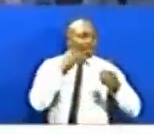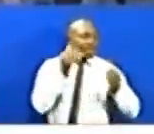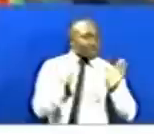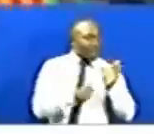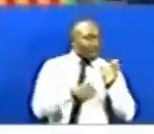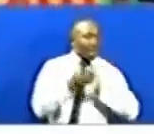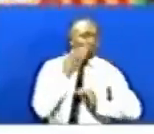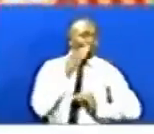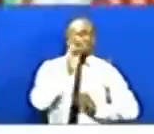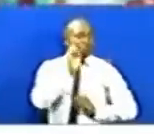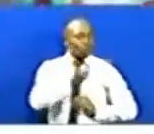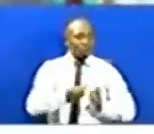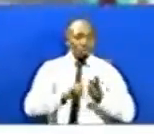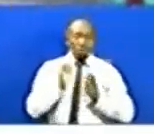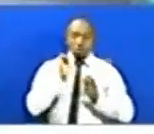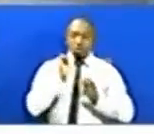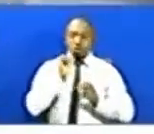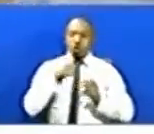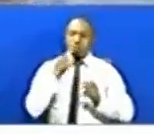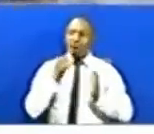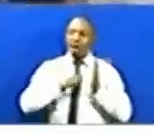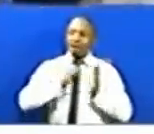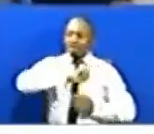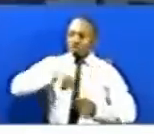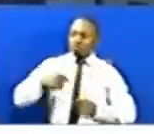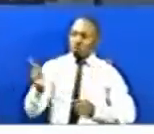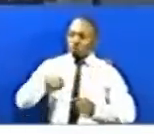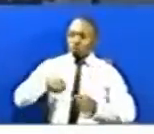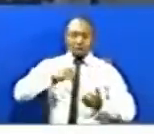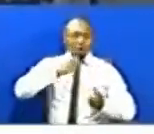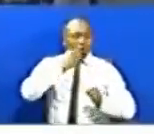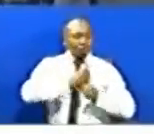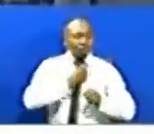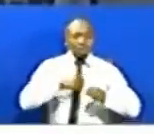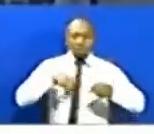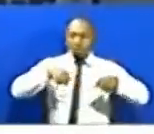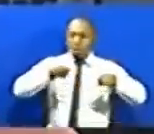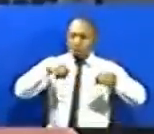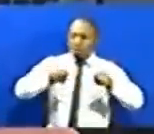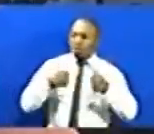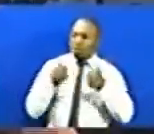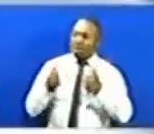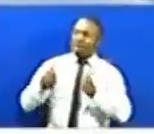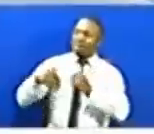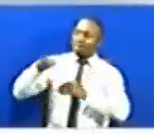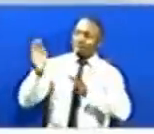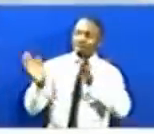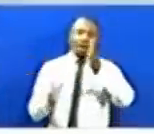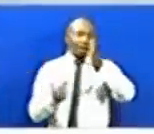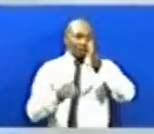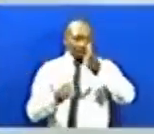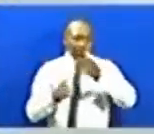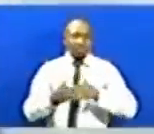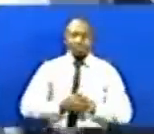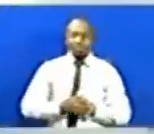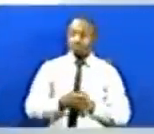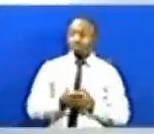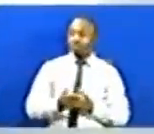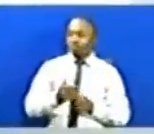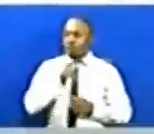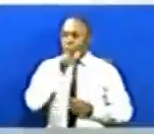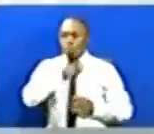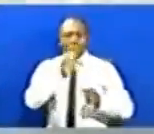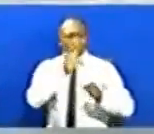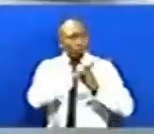muhimu sana kuwepo, na sisi ndio maana tumekuja hapa stendi kufanya kazi ya bodaboda. Nategemea sana hizi daladala. Stendi imetusaidia sana. Licha